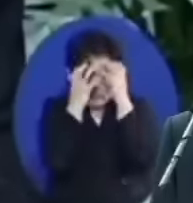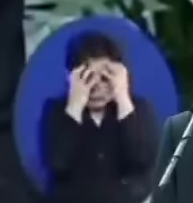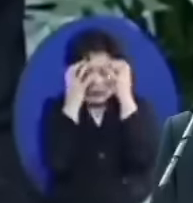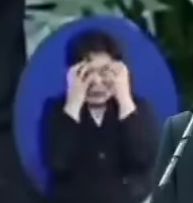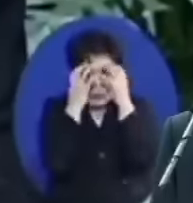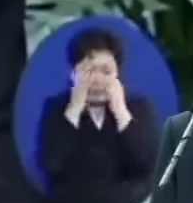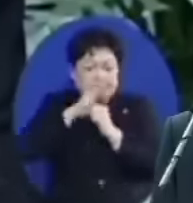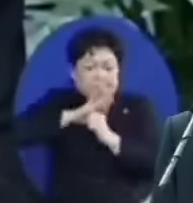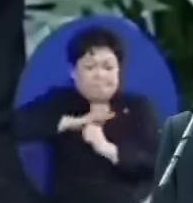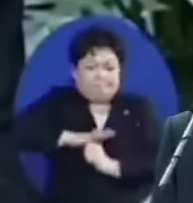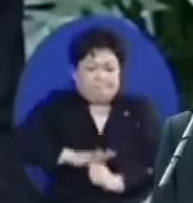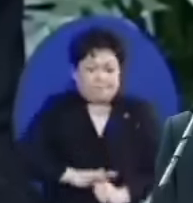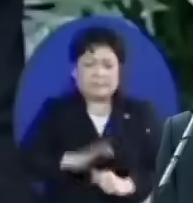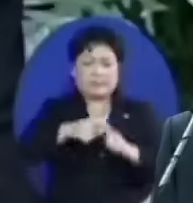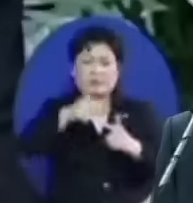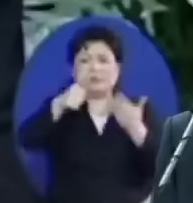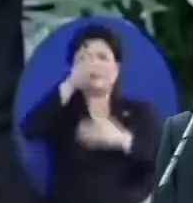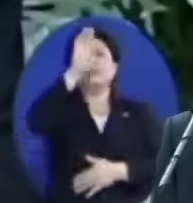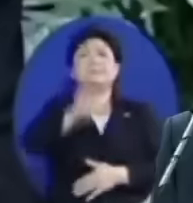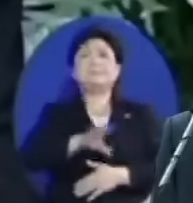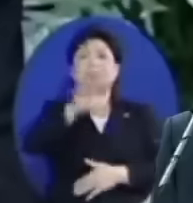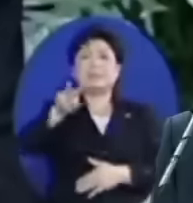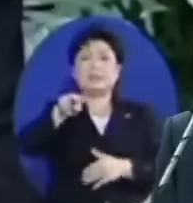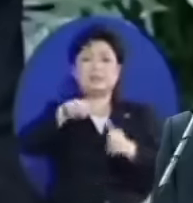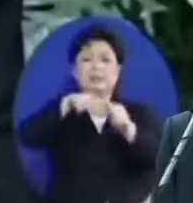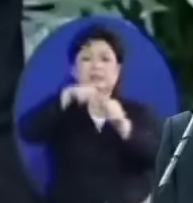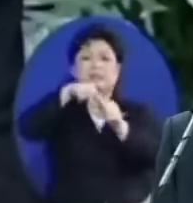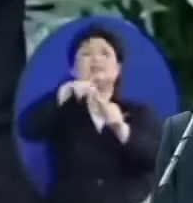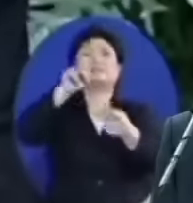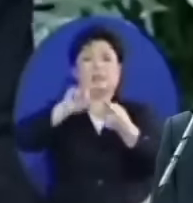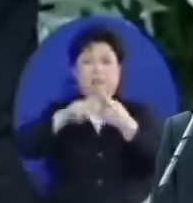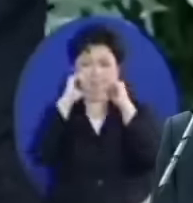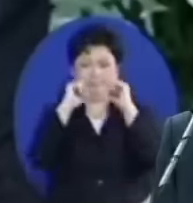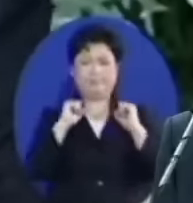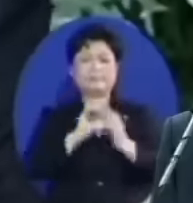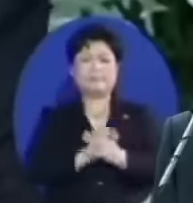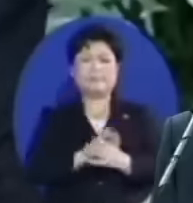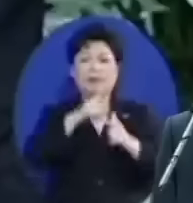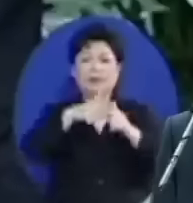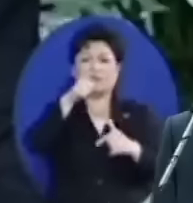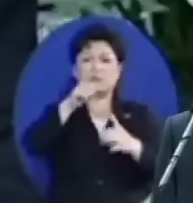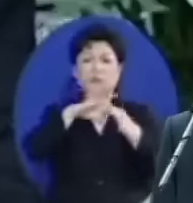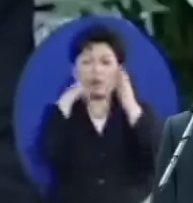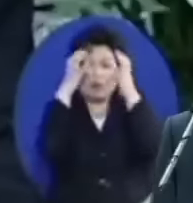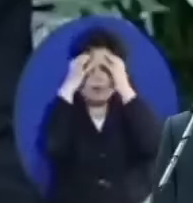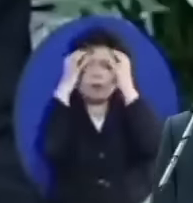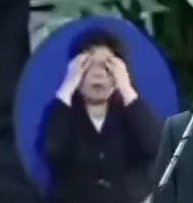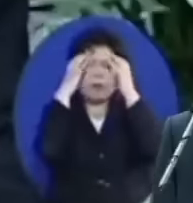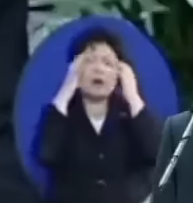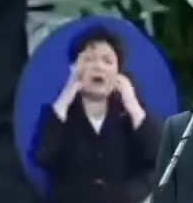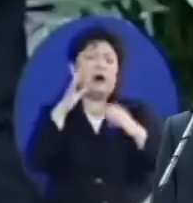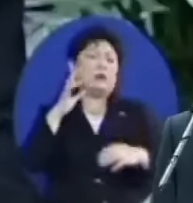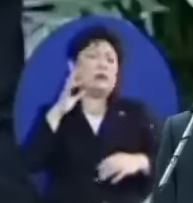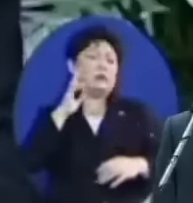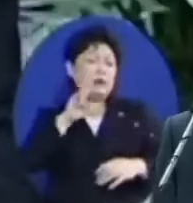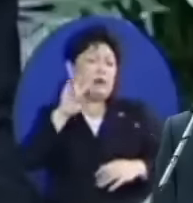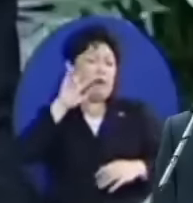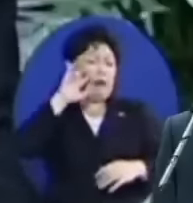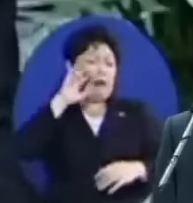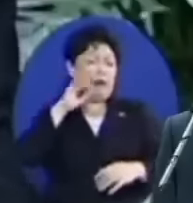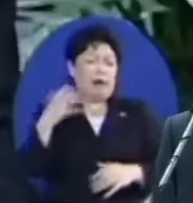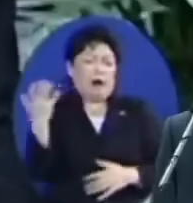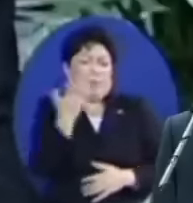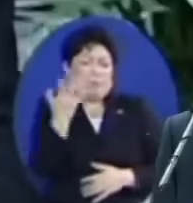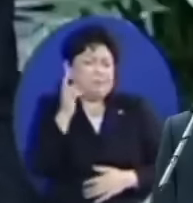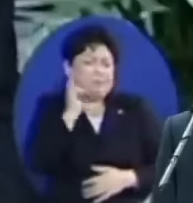참으면서 그는 십자가에서 내려오지 않았었습니다. 예수님의 고통이 극에 달했을 때 주님께서는 하나님이여